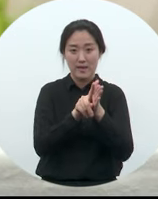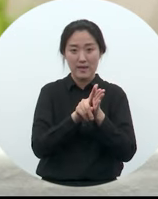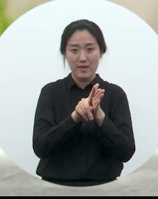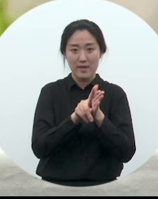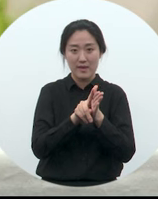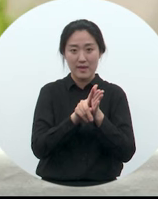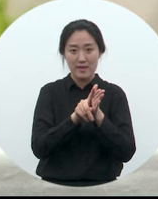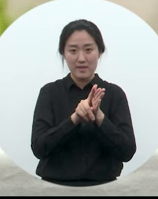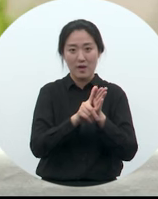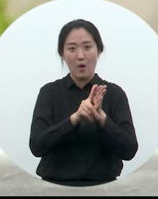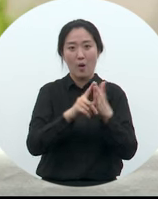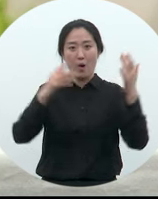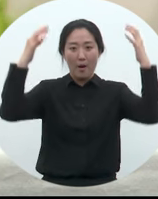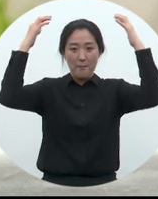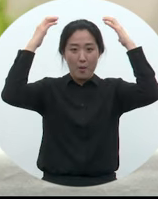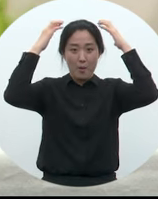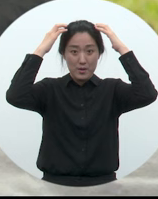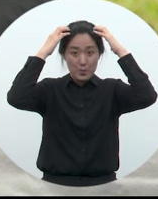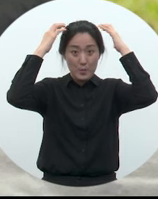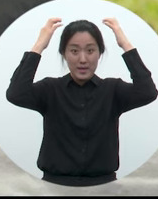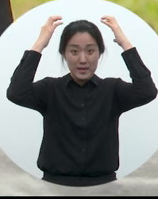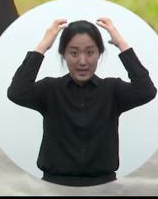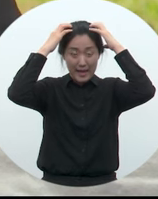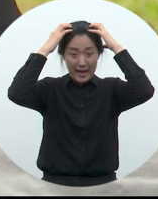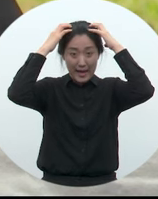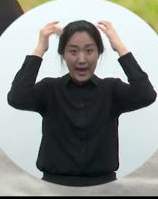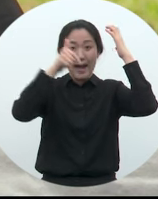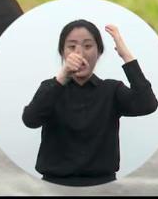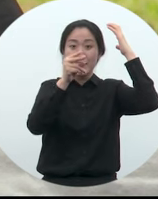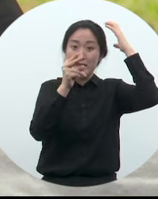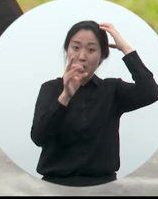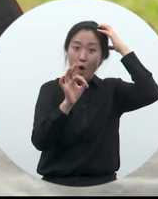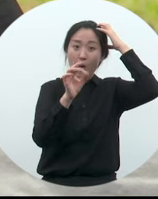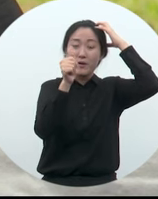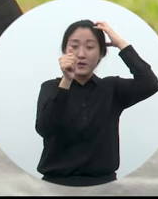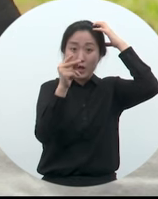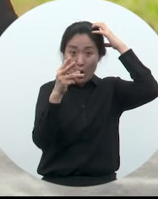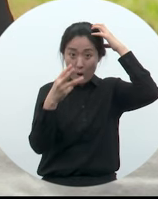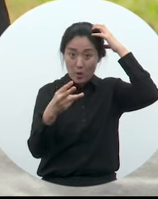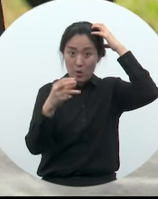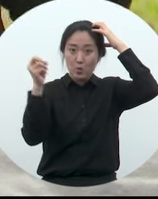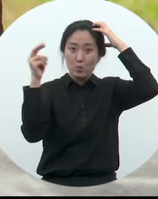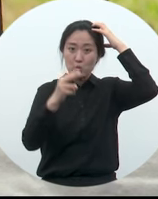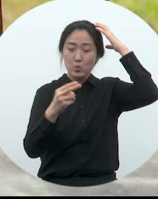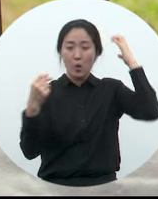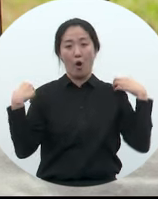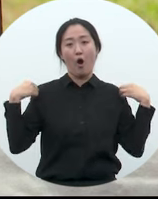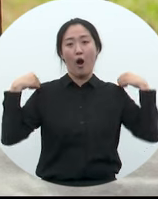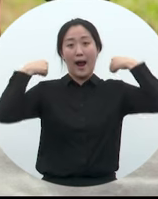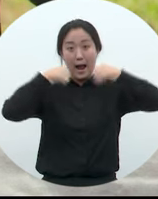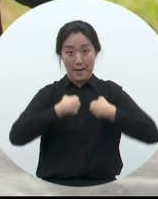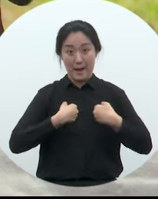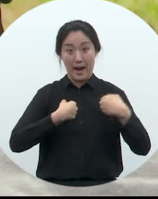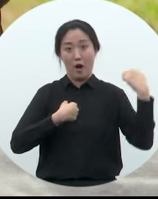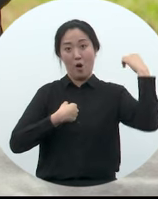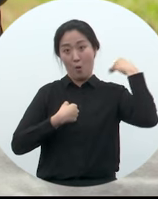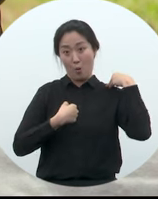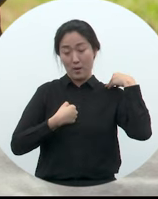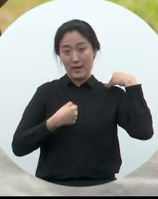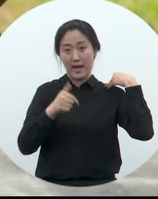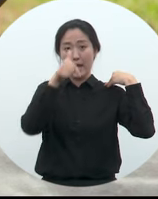성장을 위해서 지압을 하는 방법이 있는데요. 머리 위에 배라는 경혈, 그 다음에 배낭을 맸을